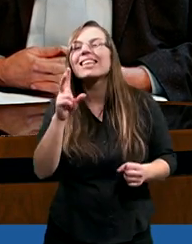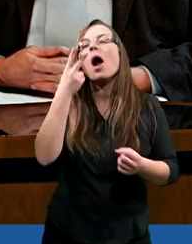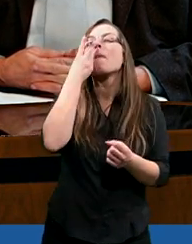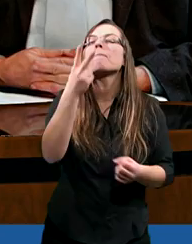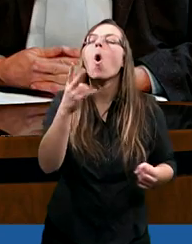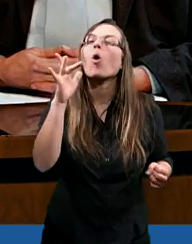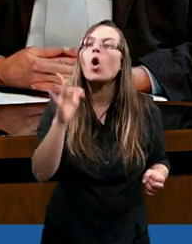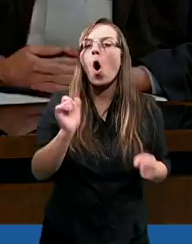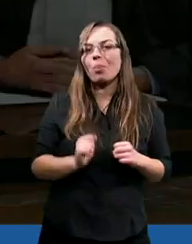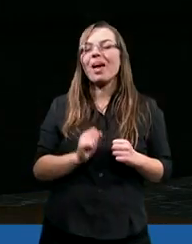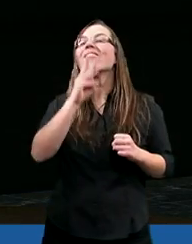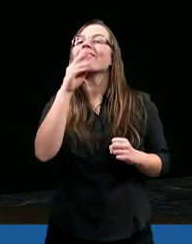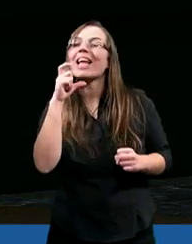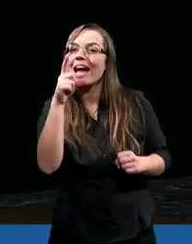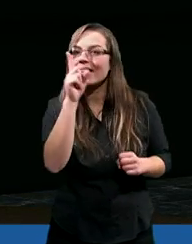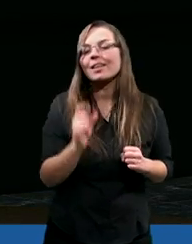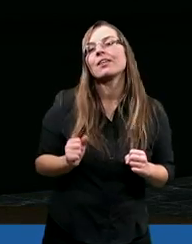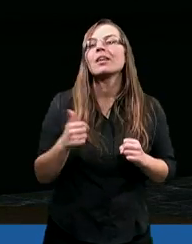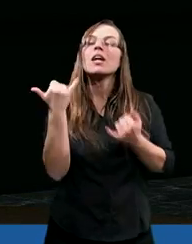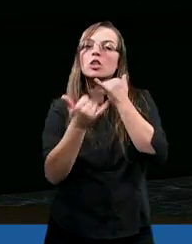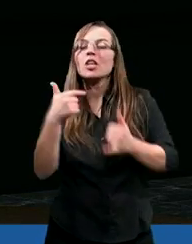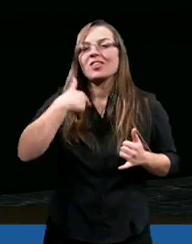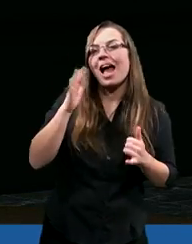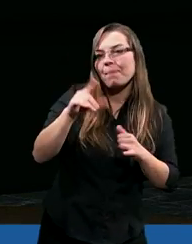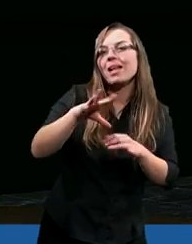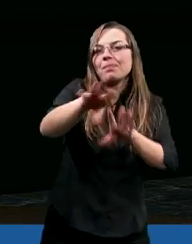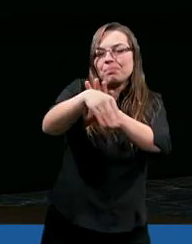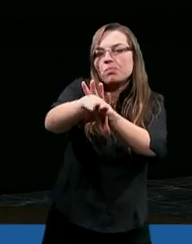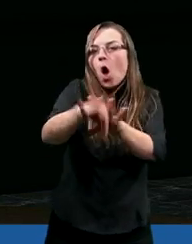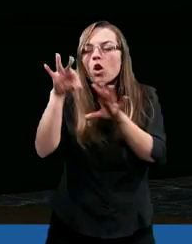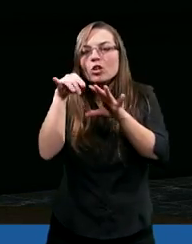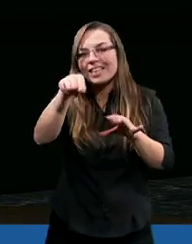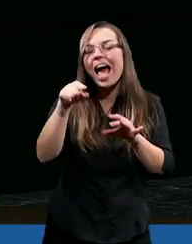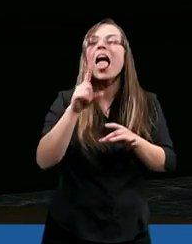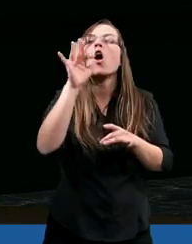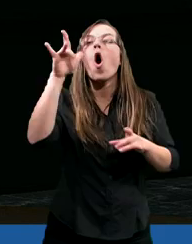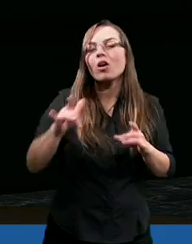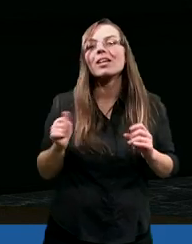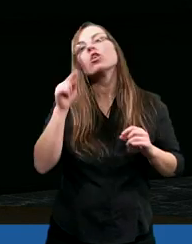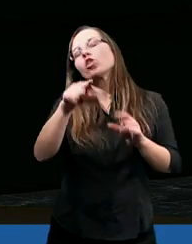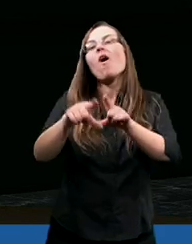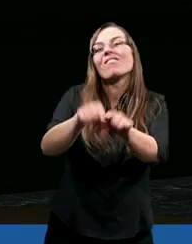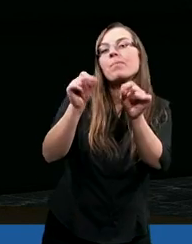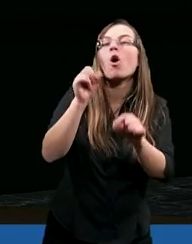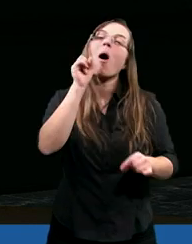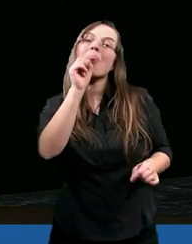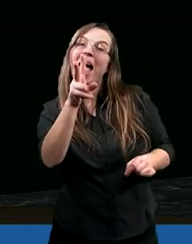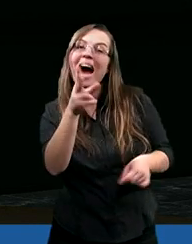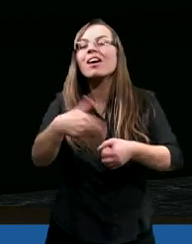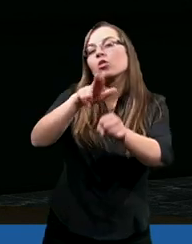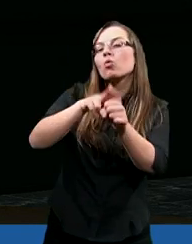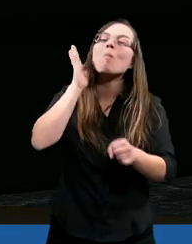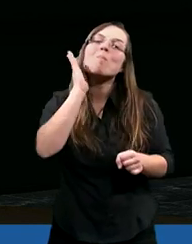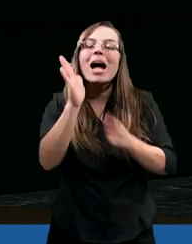poglądy. Więc jeśli ja będę ciągnął te losy, to wybiorę takie teksty,